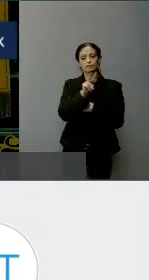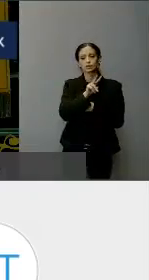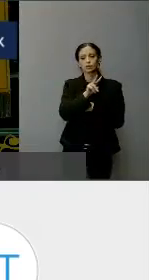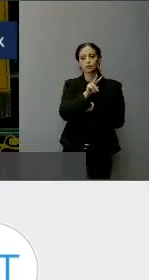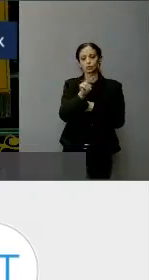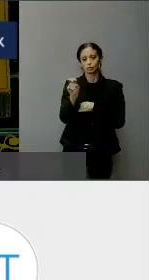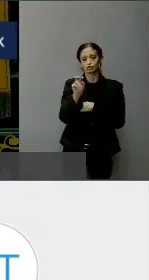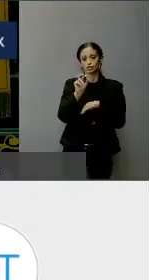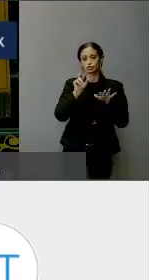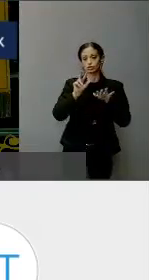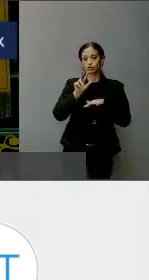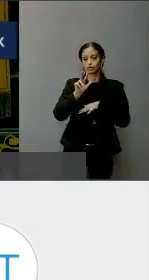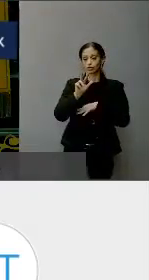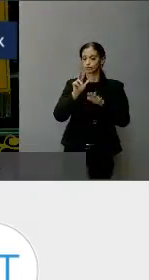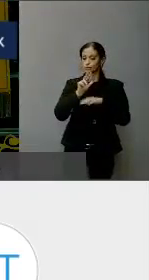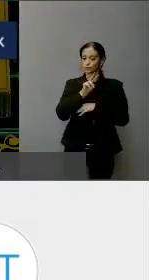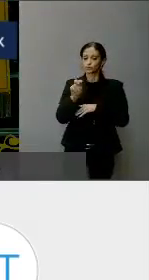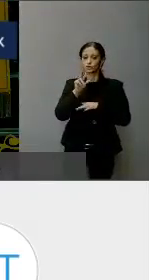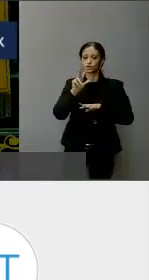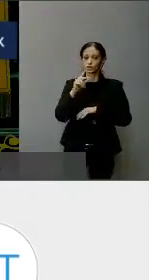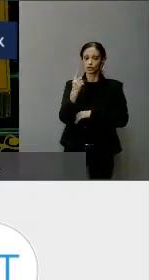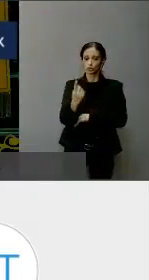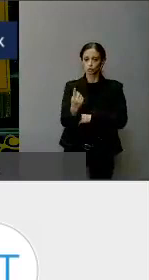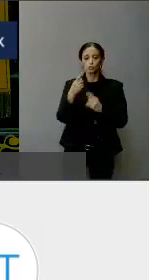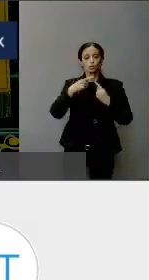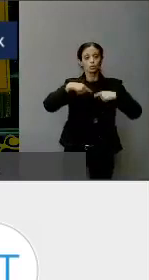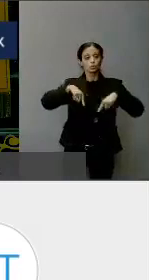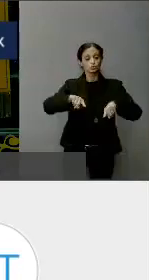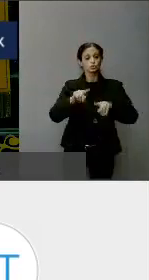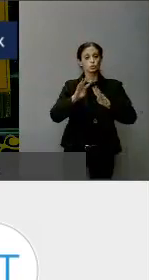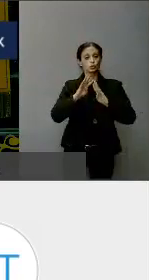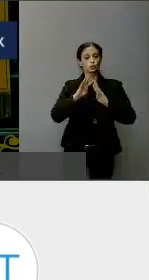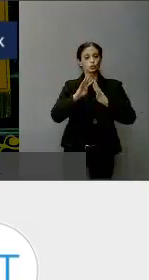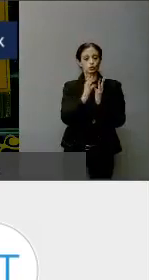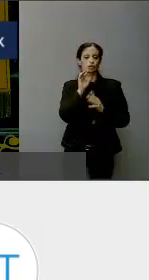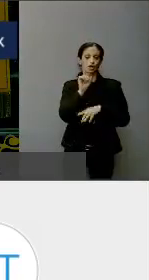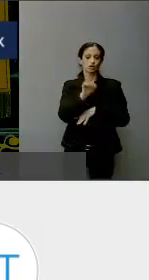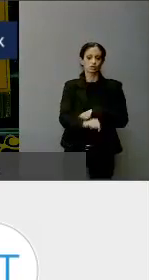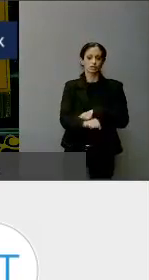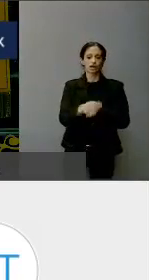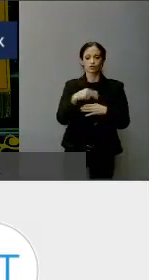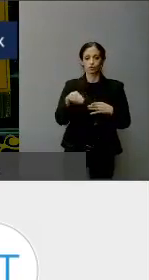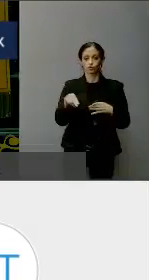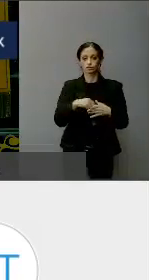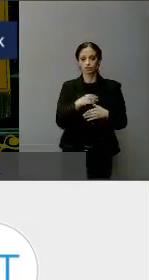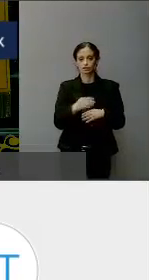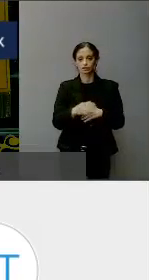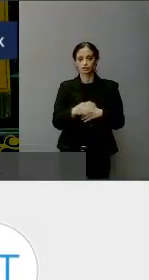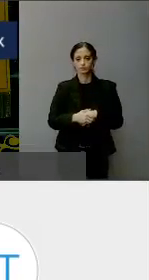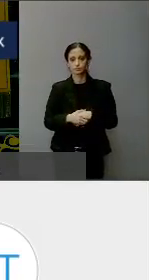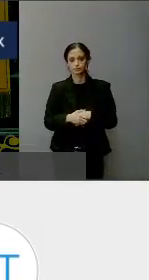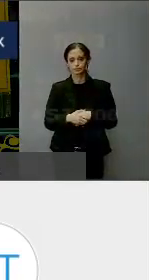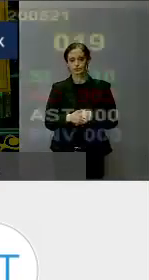231 parere della giunta è contrario si vota